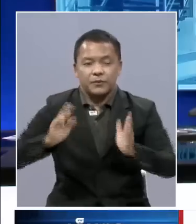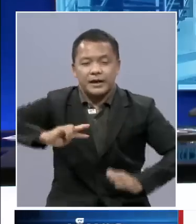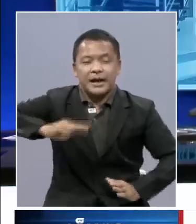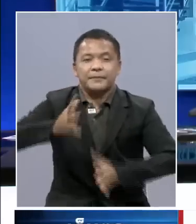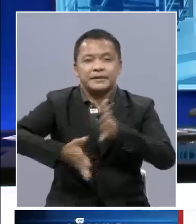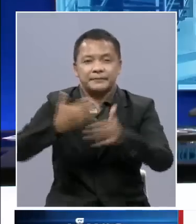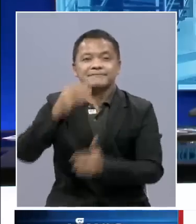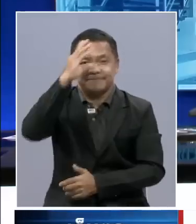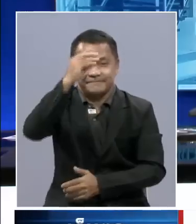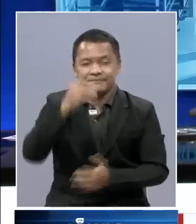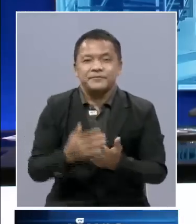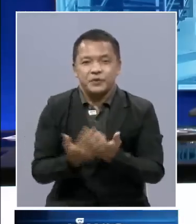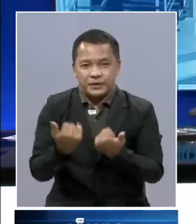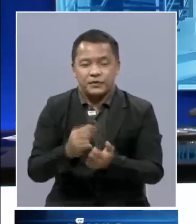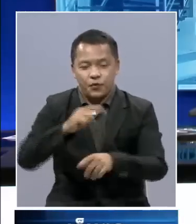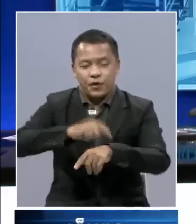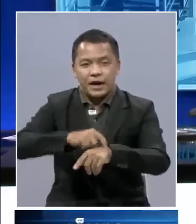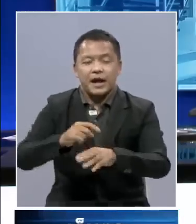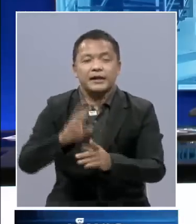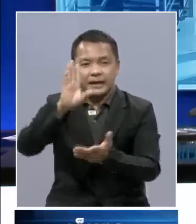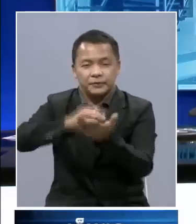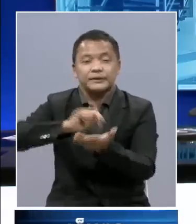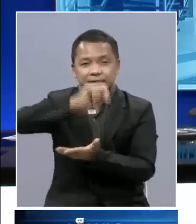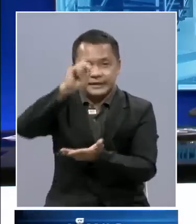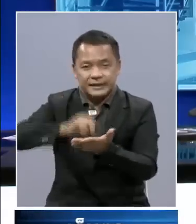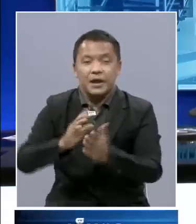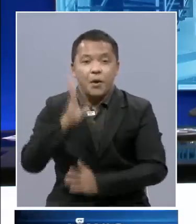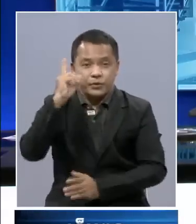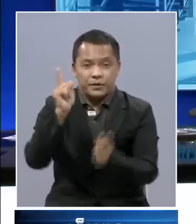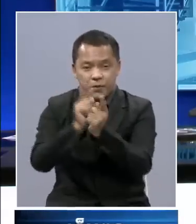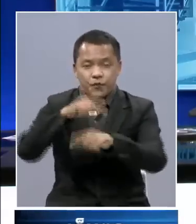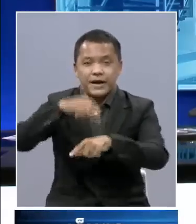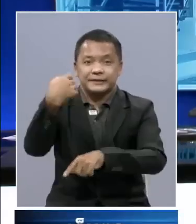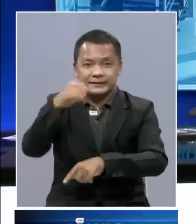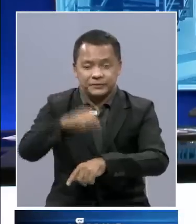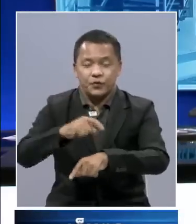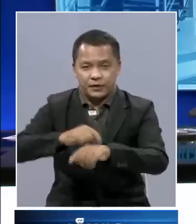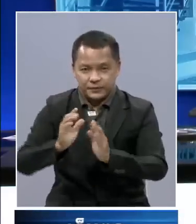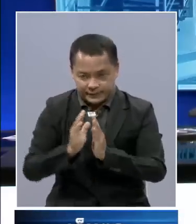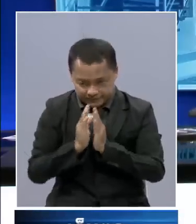าภาษามือครับอาจารย์ทวีปเชื้อทองนะครับหมดเวลาแล้วนะครับสำหรับเก็บตกจากเดชั่นพรุ่งนี้พบกัน10 นาฬิกานะครับสวัสดีครับ สวัสดีครับ